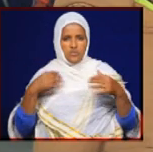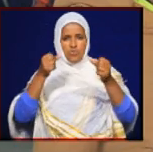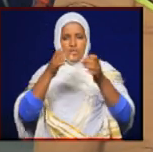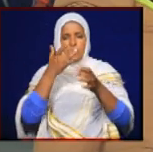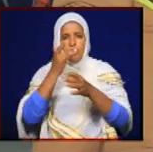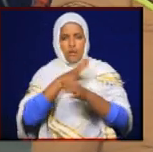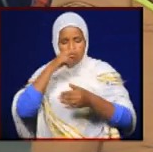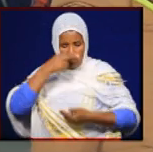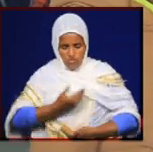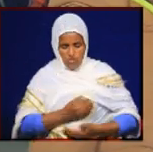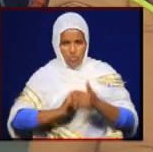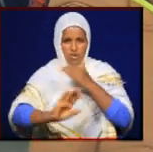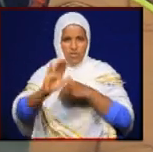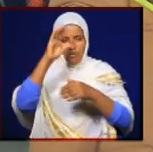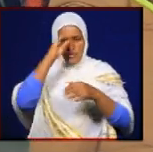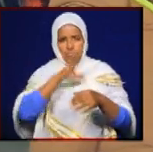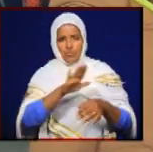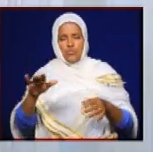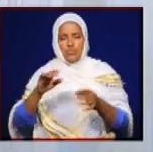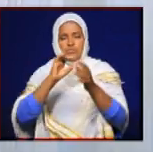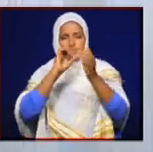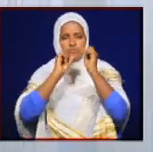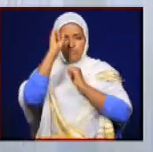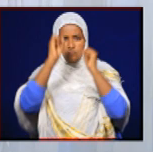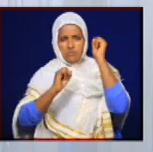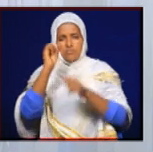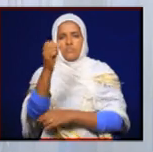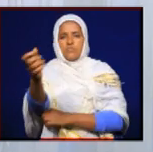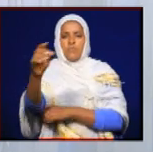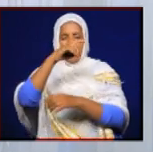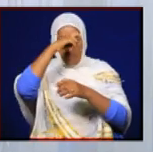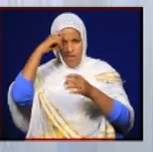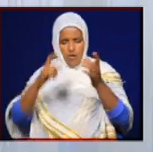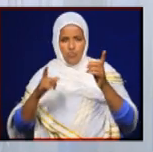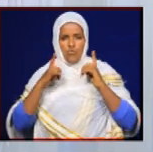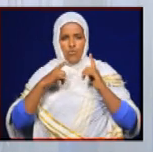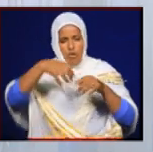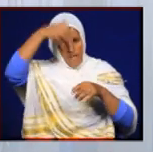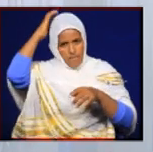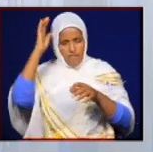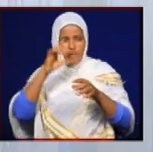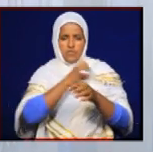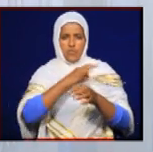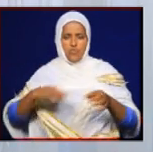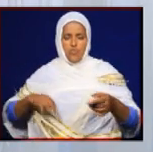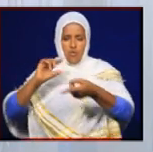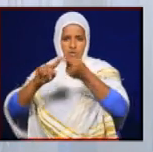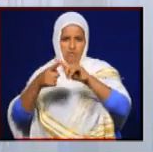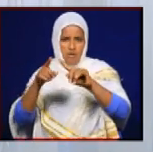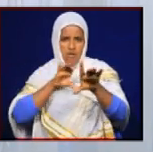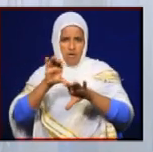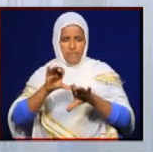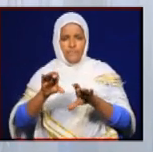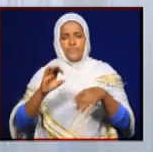የለበሰ ወተት የማይቀምስ ሕፃን ተወለደ ለሰው ልጆች አምባ ተጋዳይ አርበኛ በበረሃ ኖረ አንበሳና ነብሩን አድርጎ